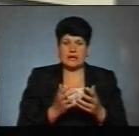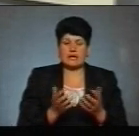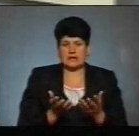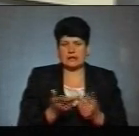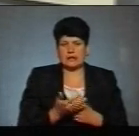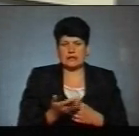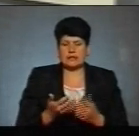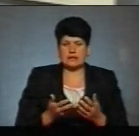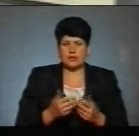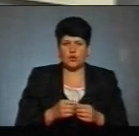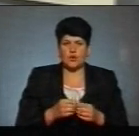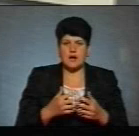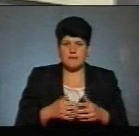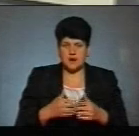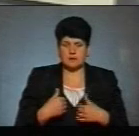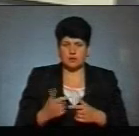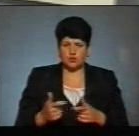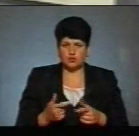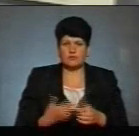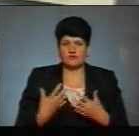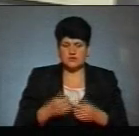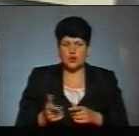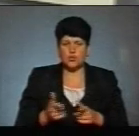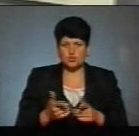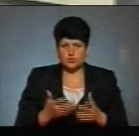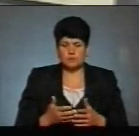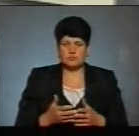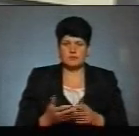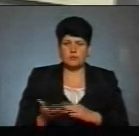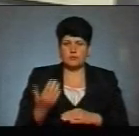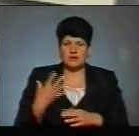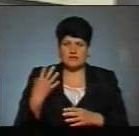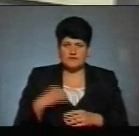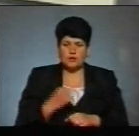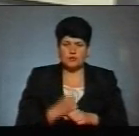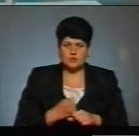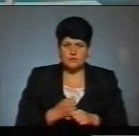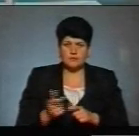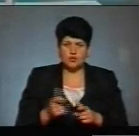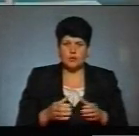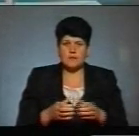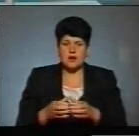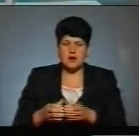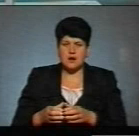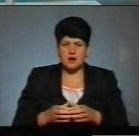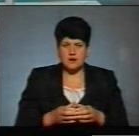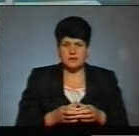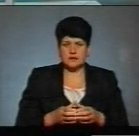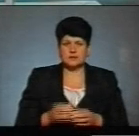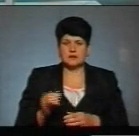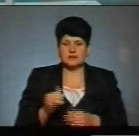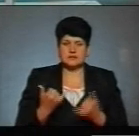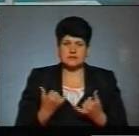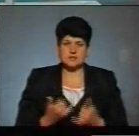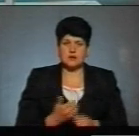і ми до цього якраз готуємося. Ми вже готові, скажімо так. Ми попередньо це все попрацювали, підготовили бригади. Ми